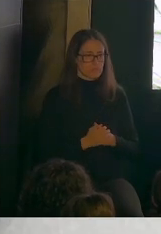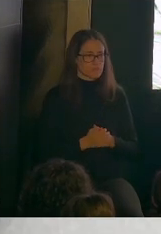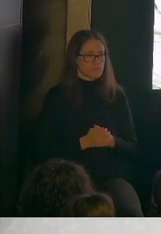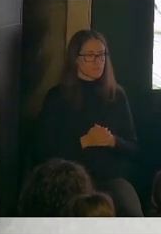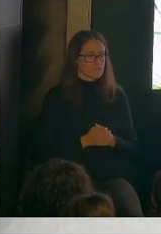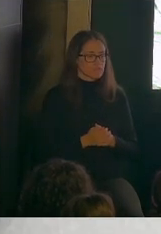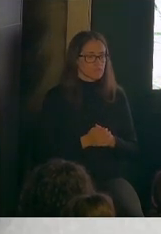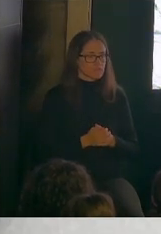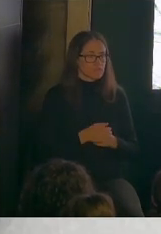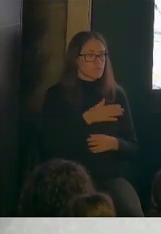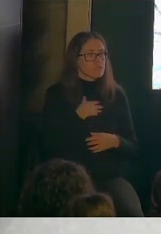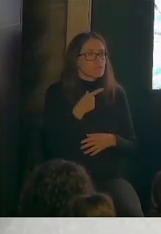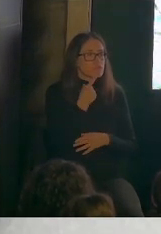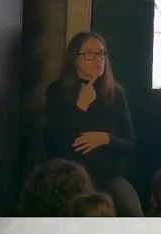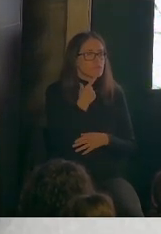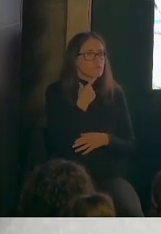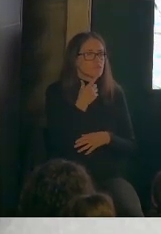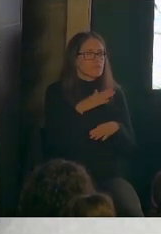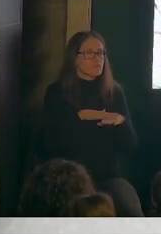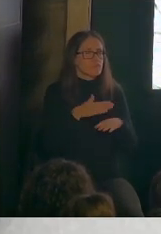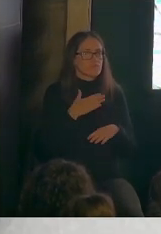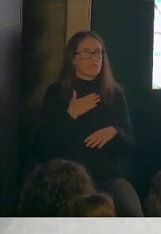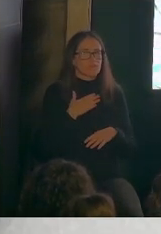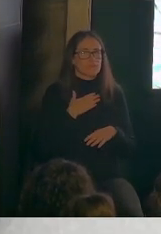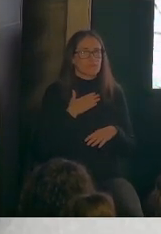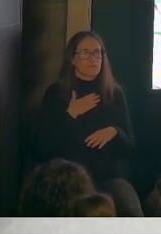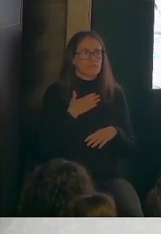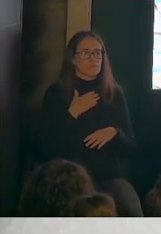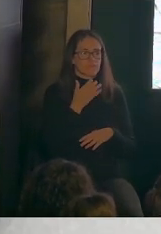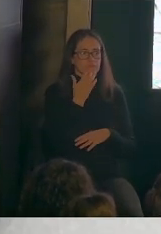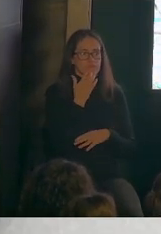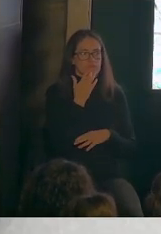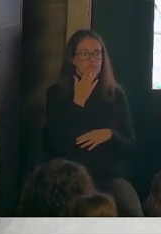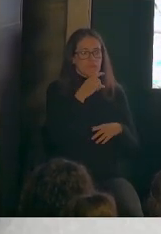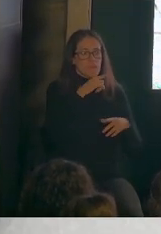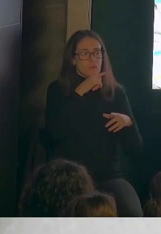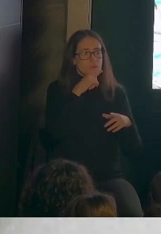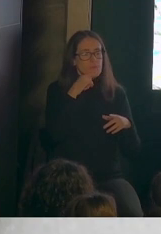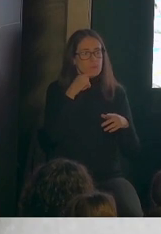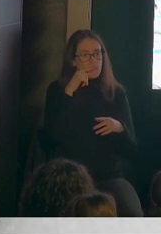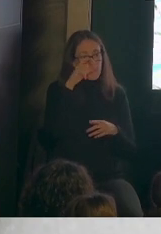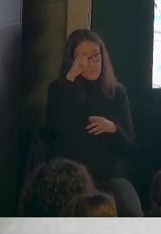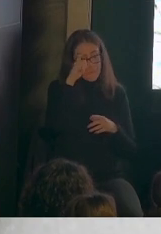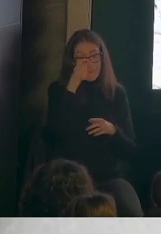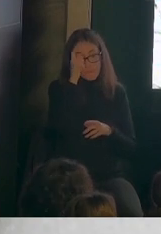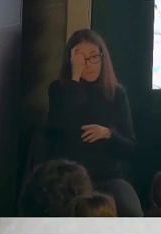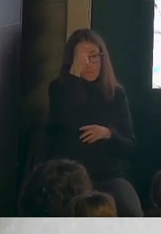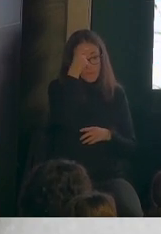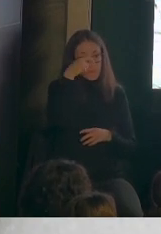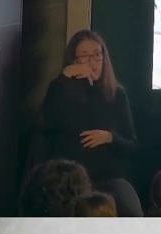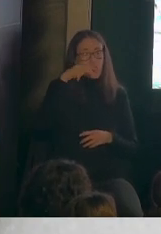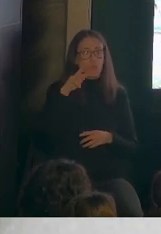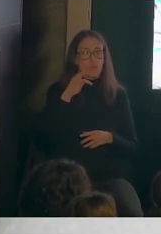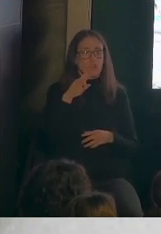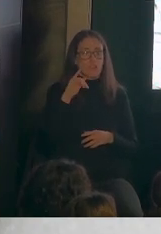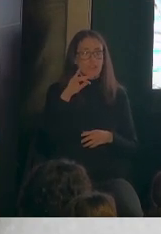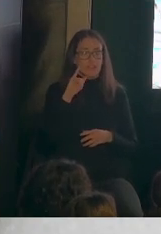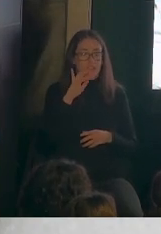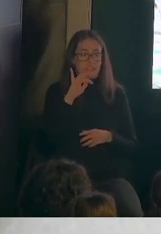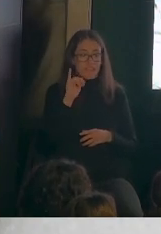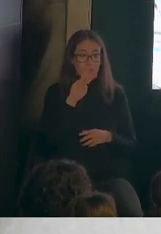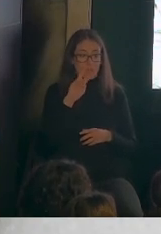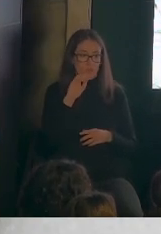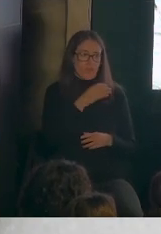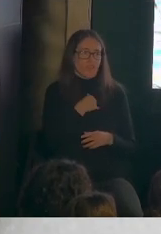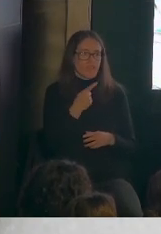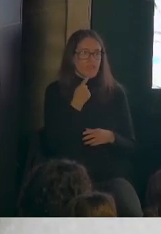Què significa per mi? Perquè el tema de pastisseria nutritiva, o sigui, el tema de nutritiu és un concepte, penso jo, que molt ampli, no? Perquè ara